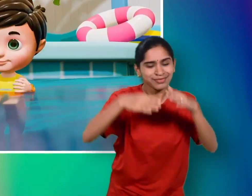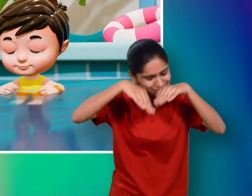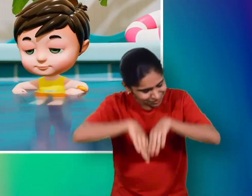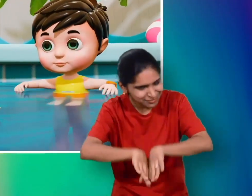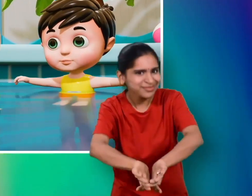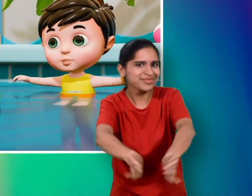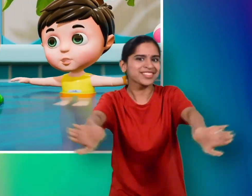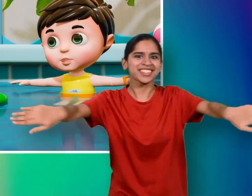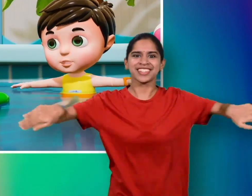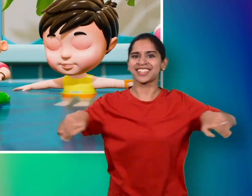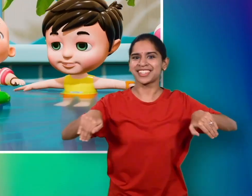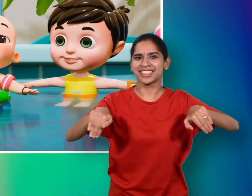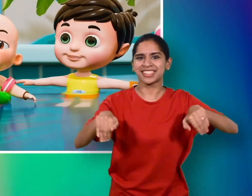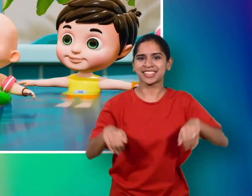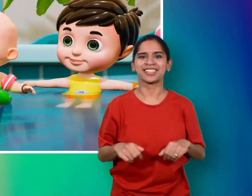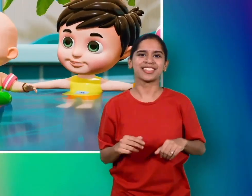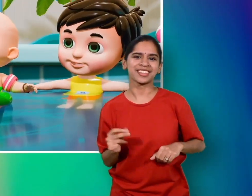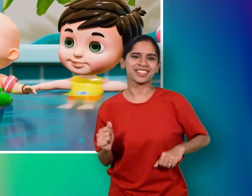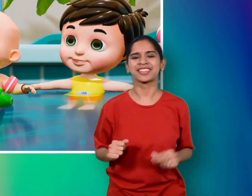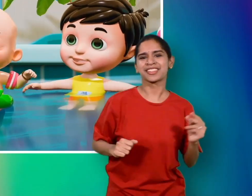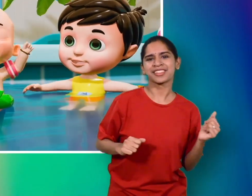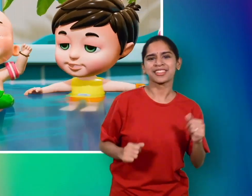पानी में फिर जाएगा।